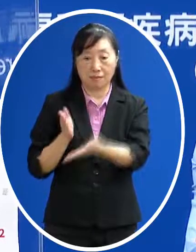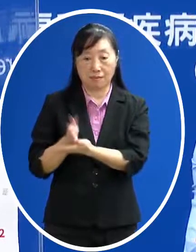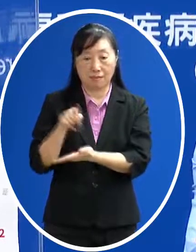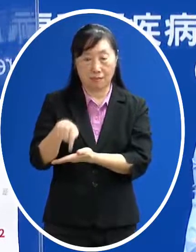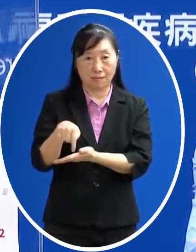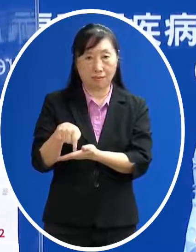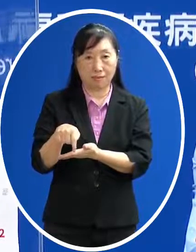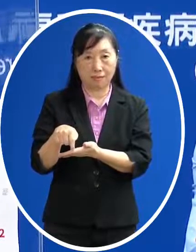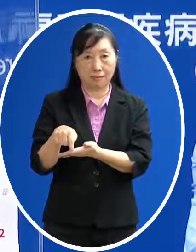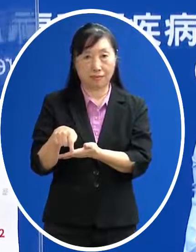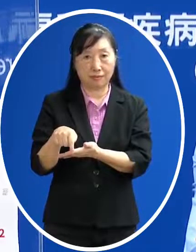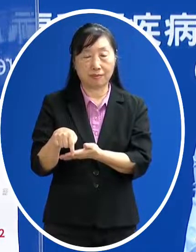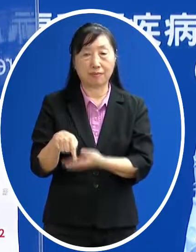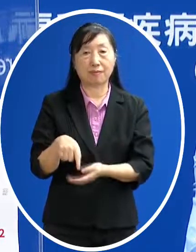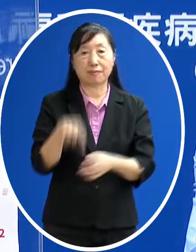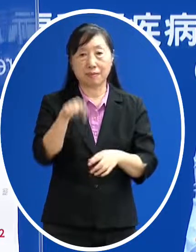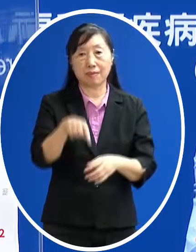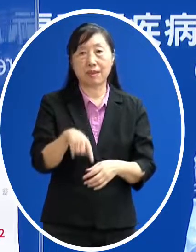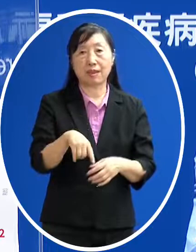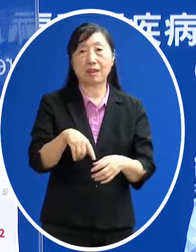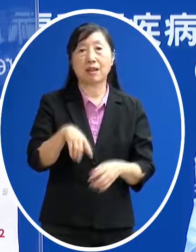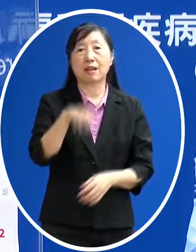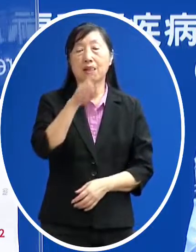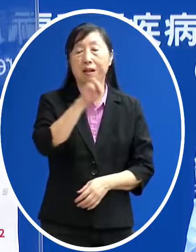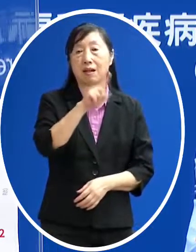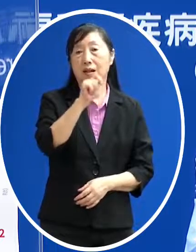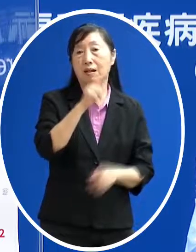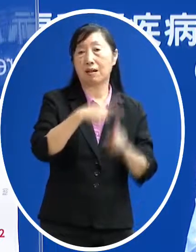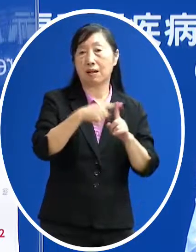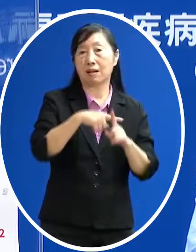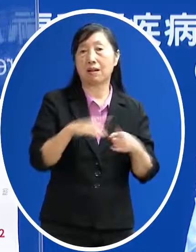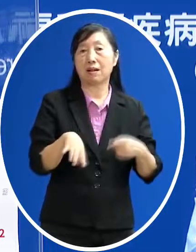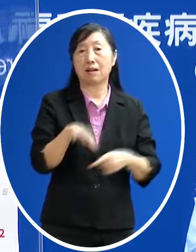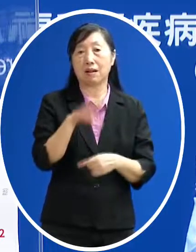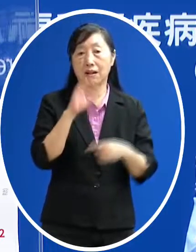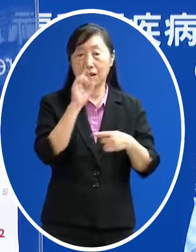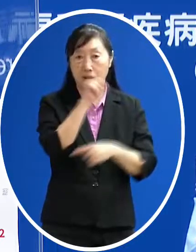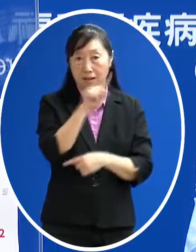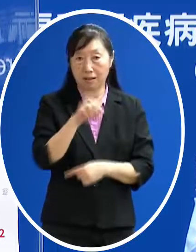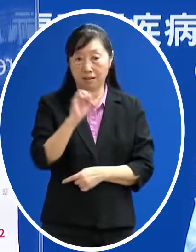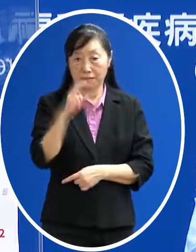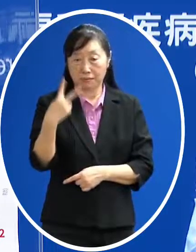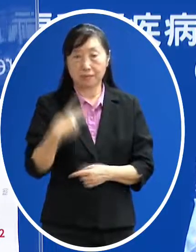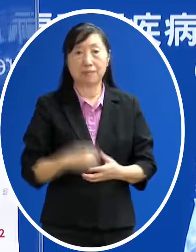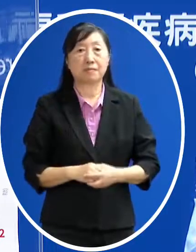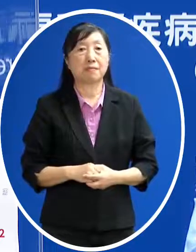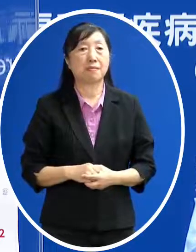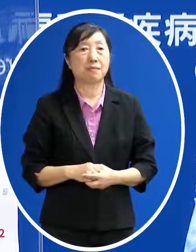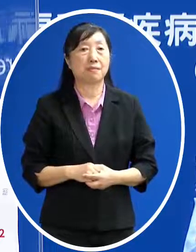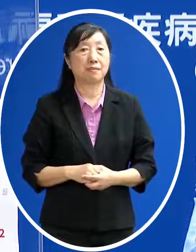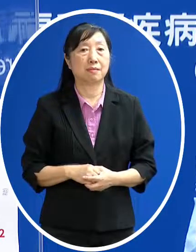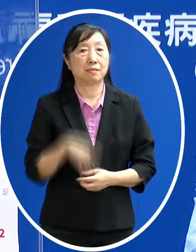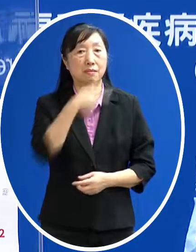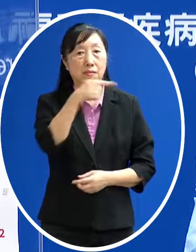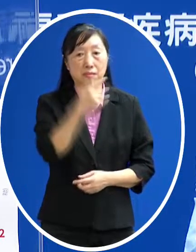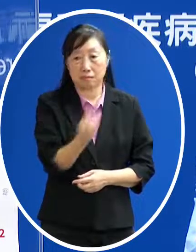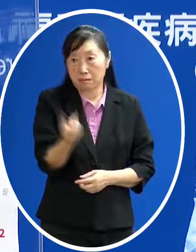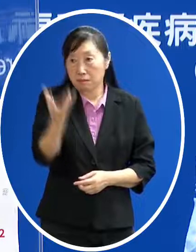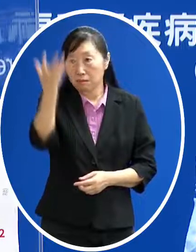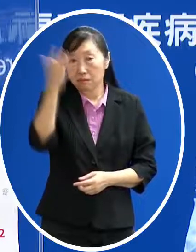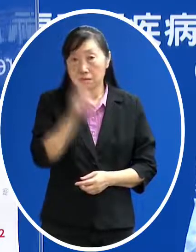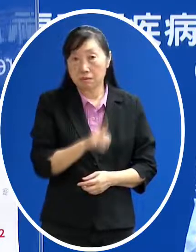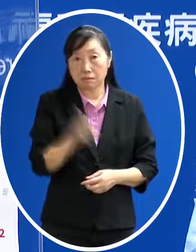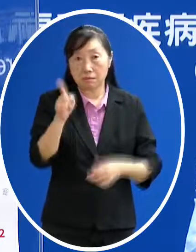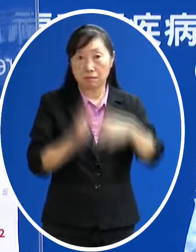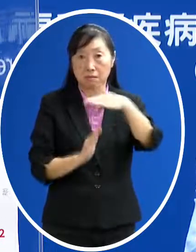我们的现在的 RT 值是1.02，哈1.02。那我们在最高的时候哈，大概